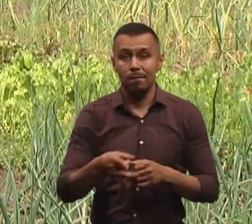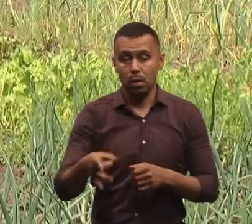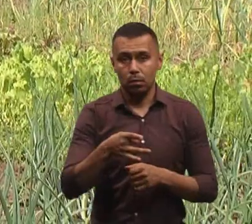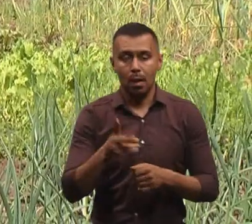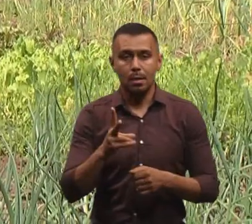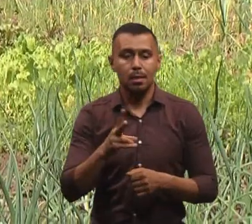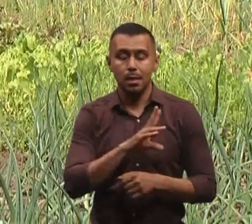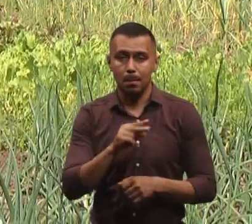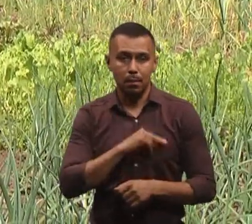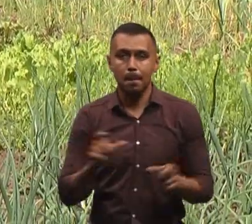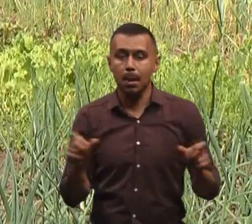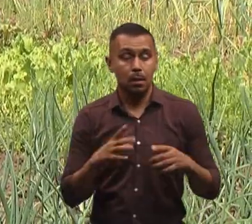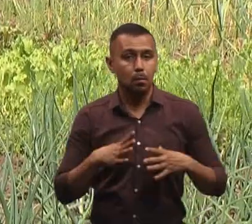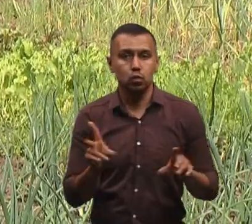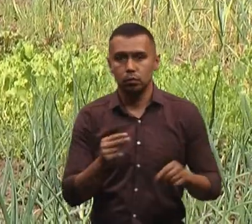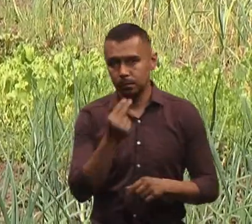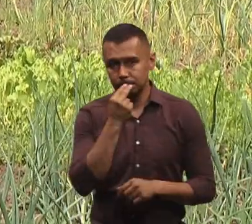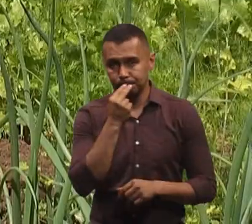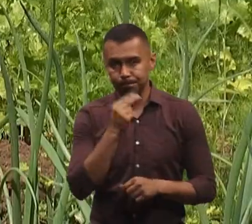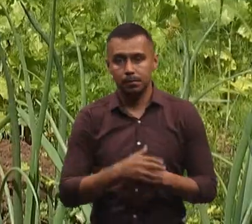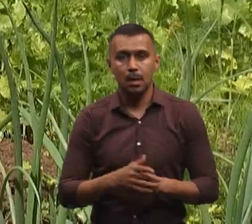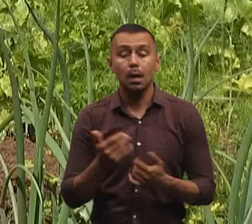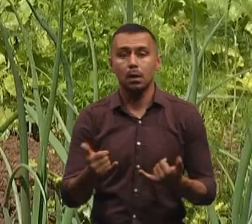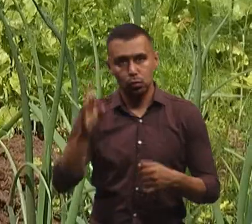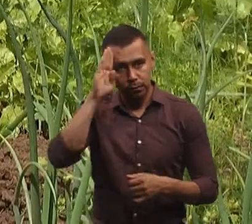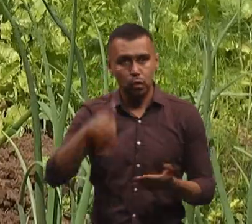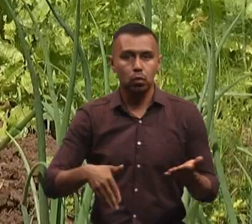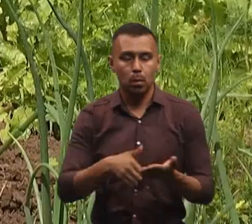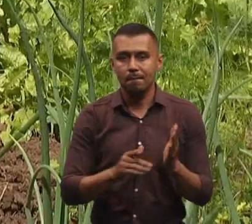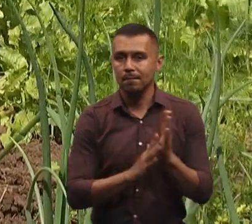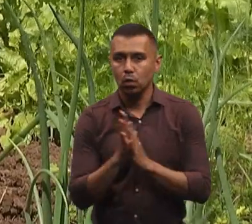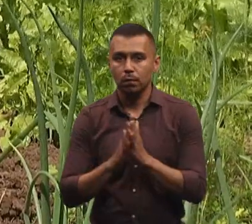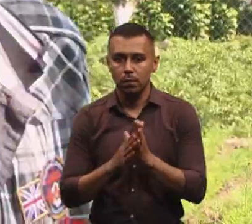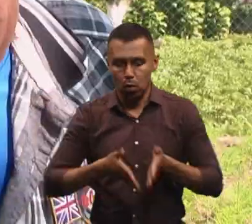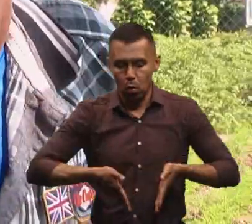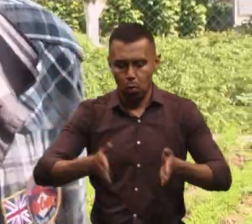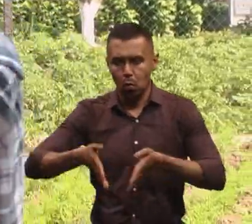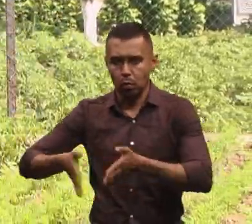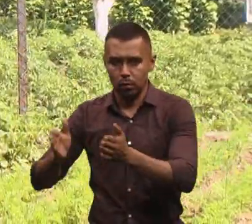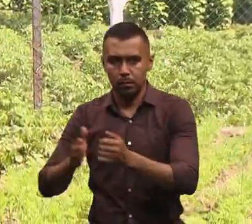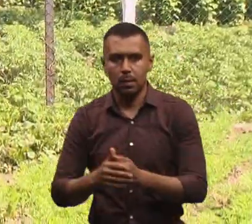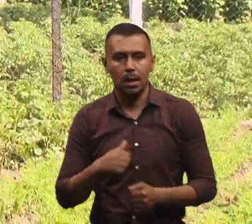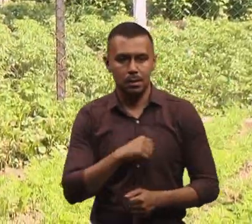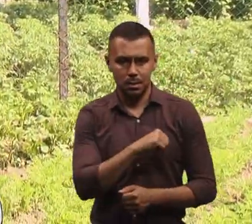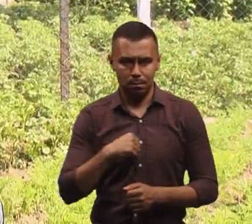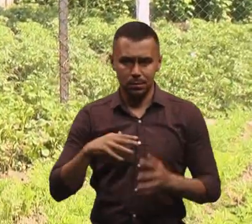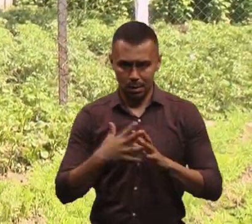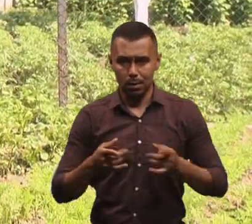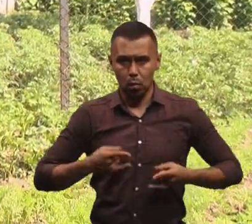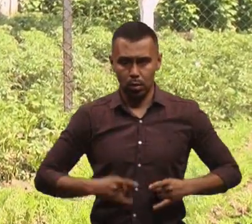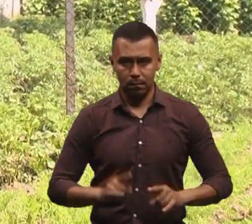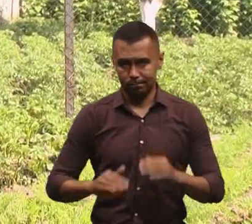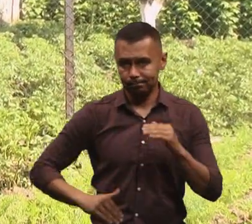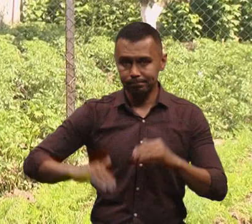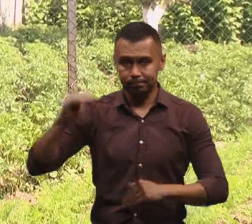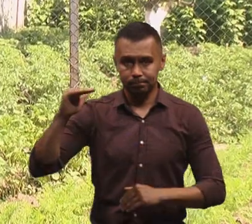не працювали магазини і не було що їсти. Наразі чоловік допомагає вирощувати городину. Я сам сільський, в селі виріс.